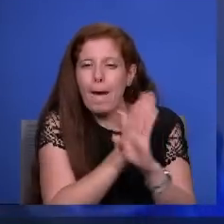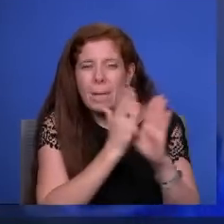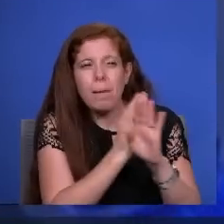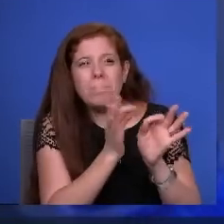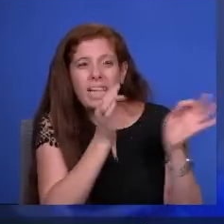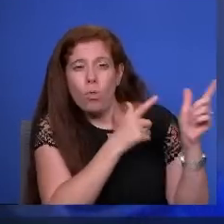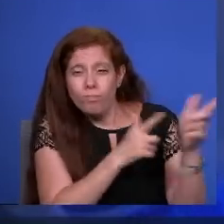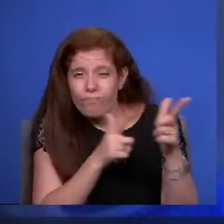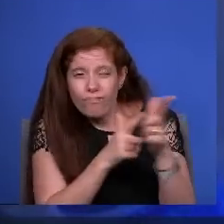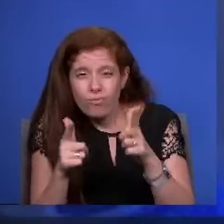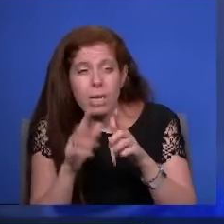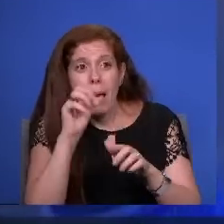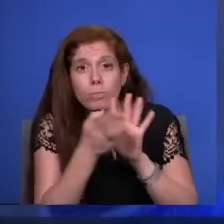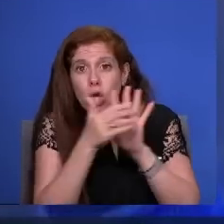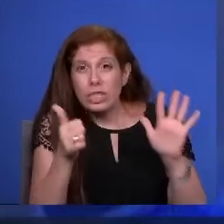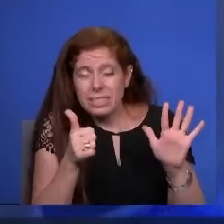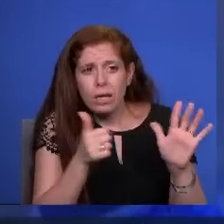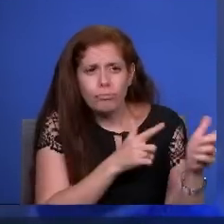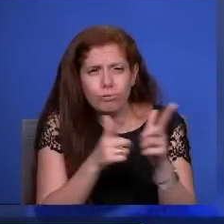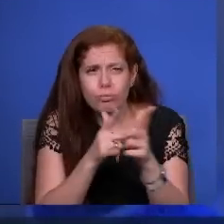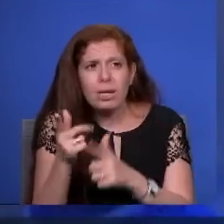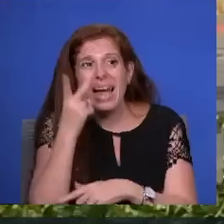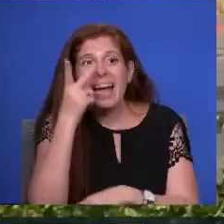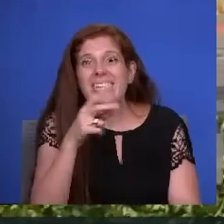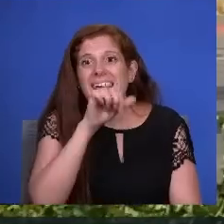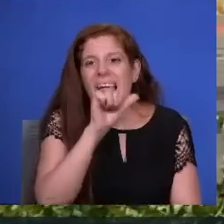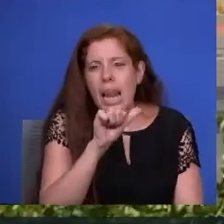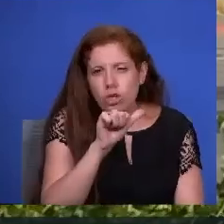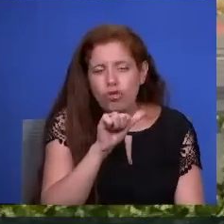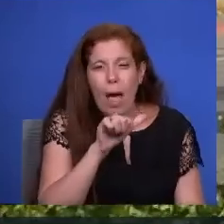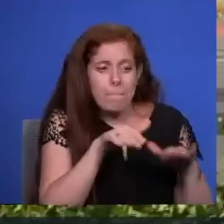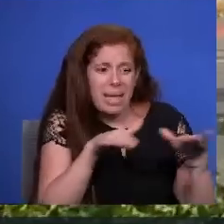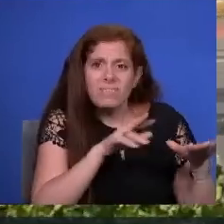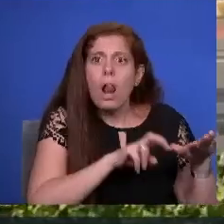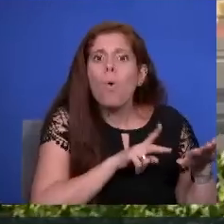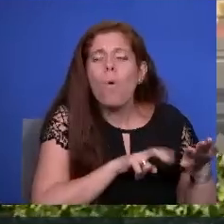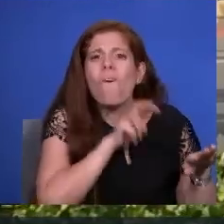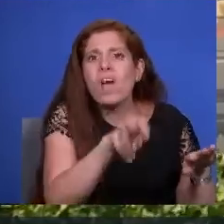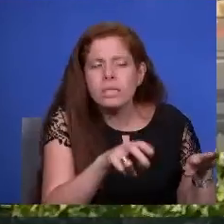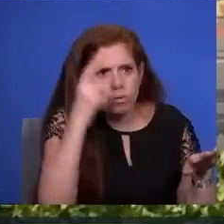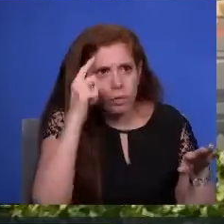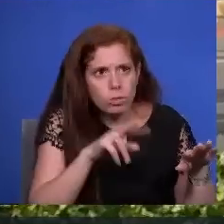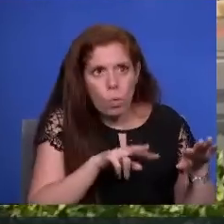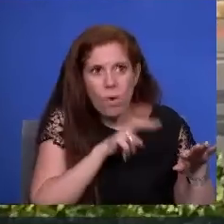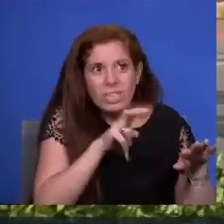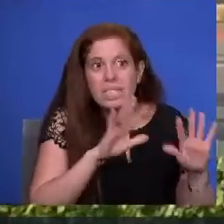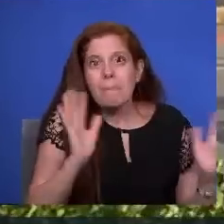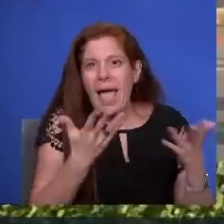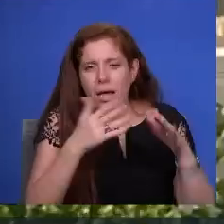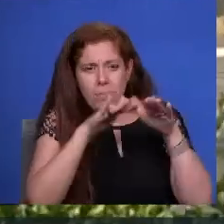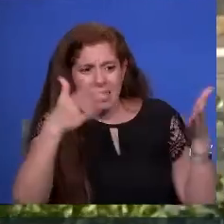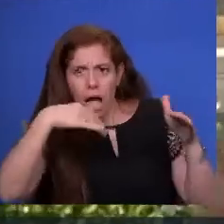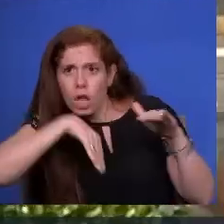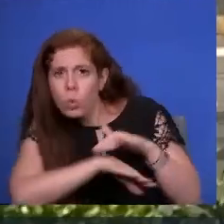עם M16 לכל עבר. ראיתי את אלישה קופץ מהספסל, חשבתי שהוא קופץ, אז מהר נכנסתי מתחת